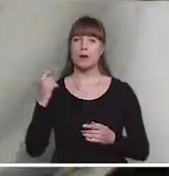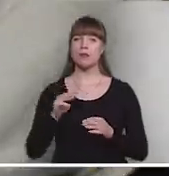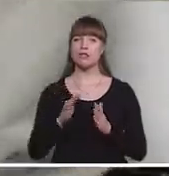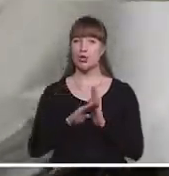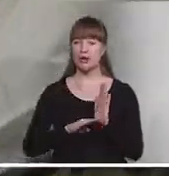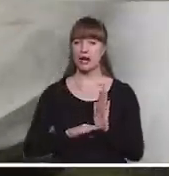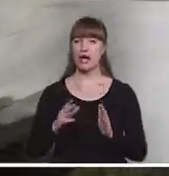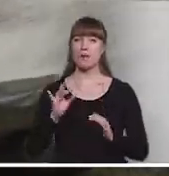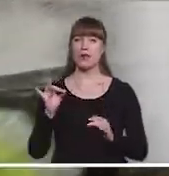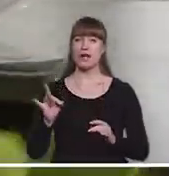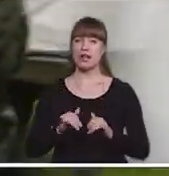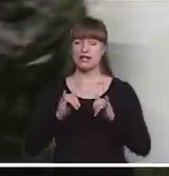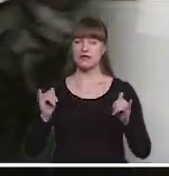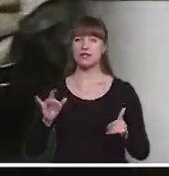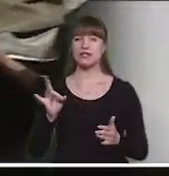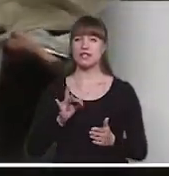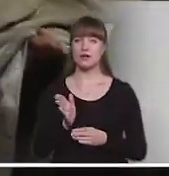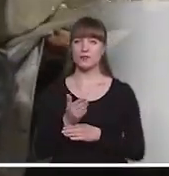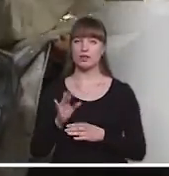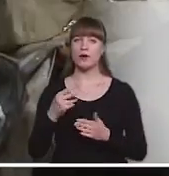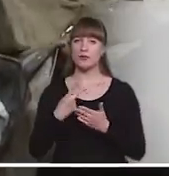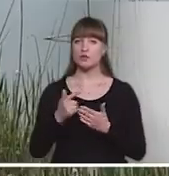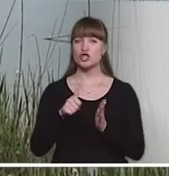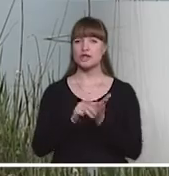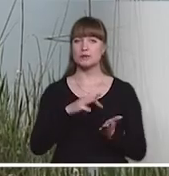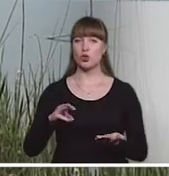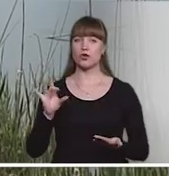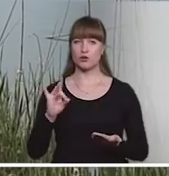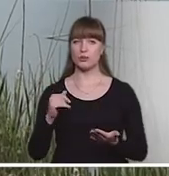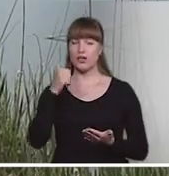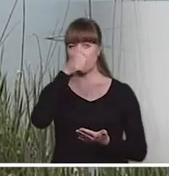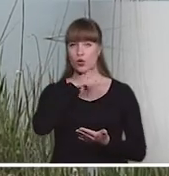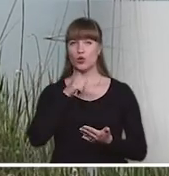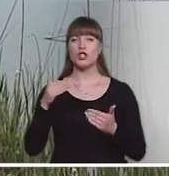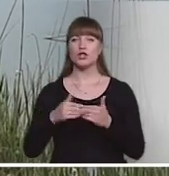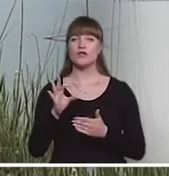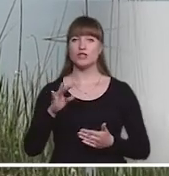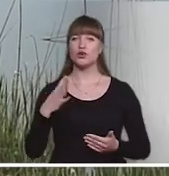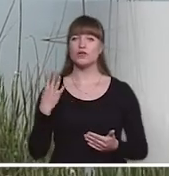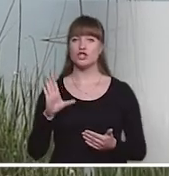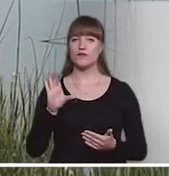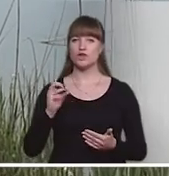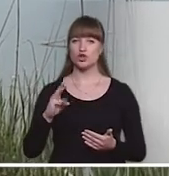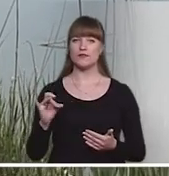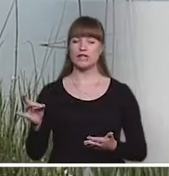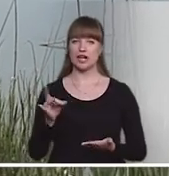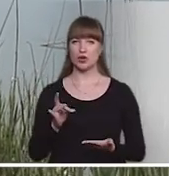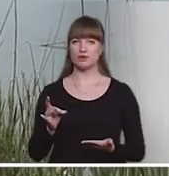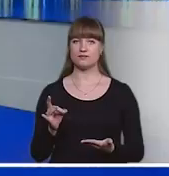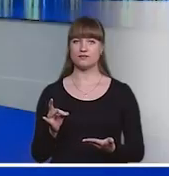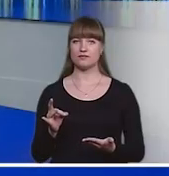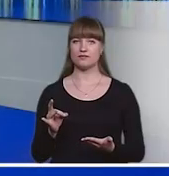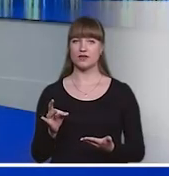развития рыбохозяйственного комплекса на переселение молоди предусмотрено 6 миллионов рублей в год. Елена Рябжанова, Дон 24, Веселовский район.